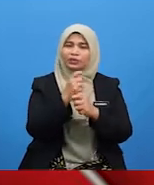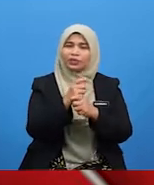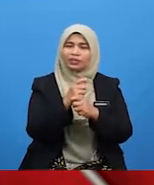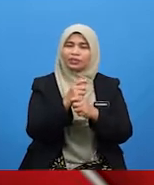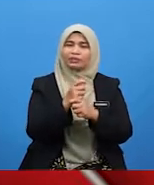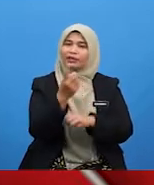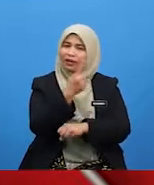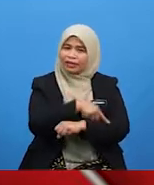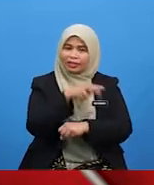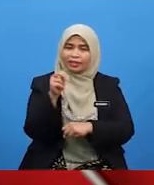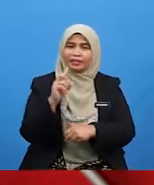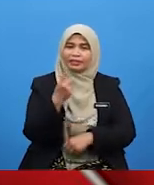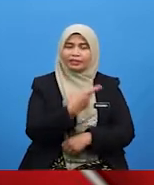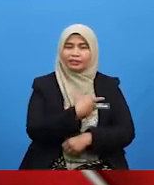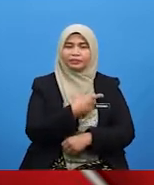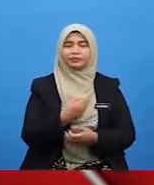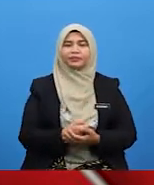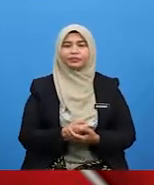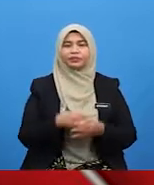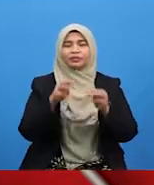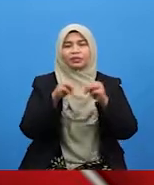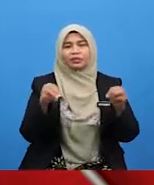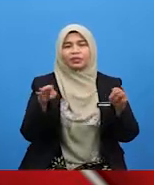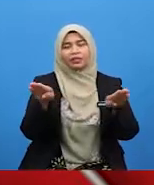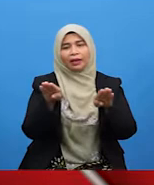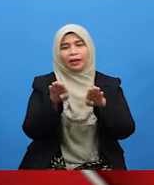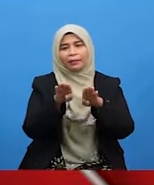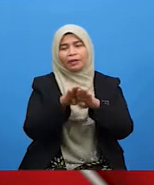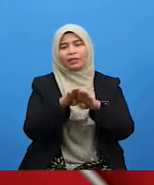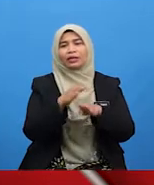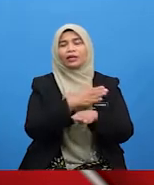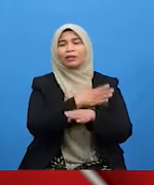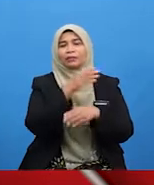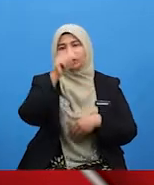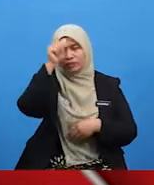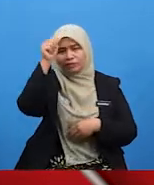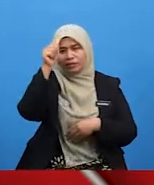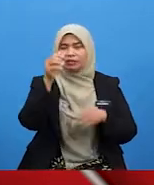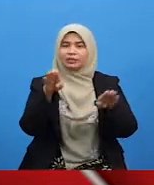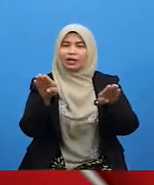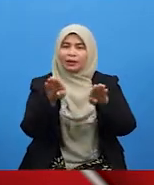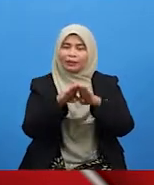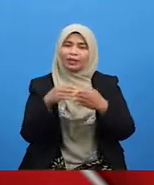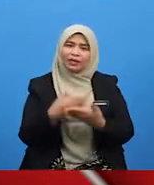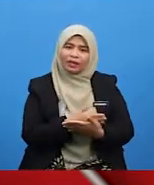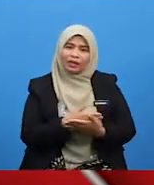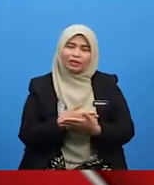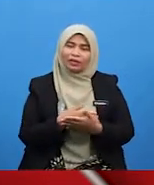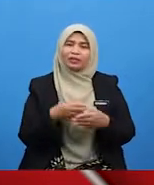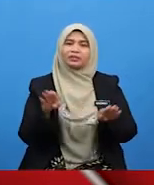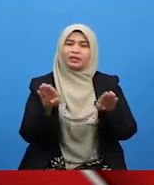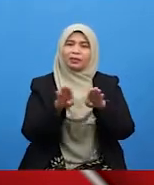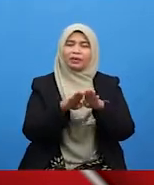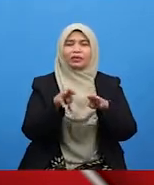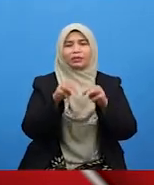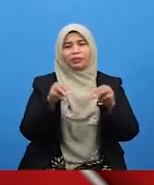tugasan seharian kita. Murid-murid, sebagai hamba Allah, sebagai anak,